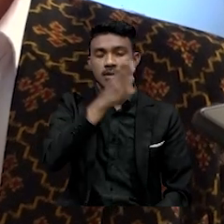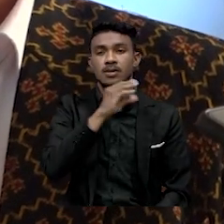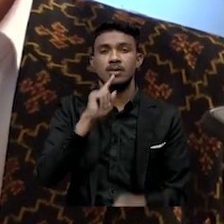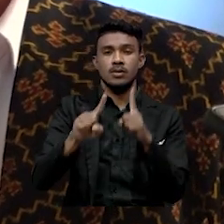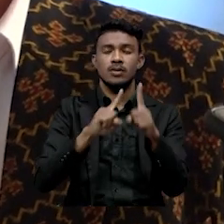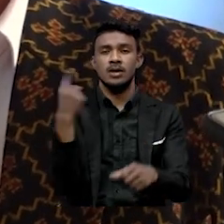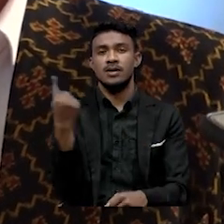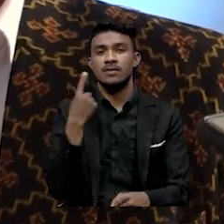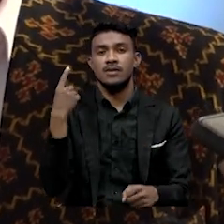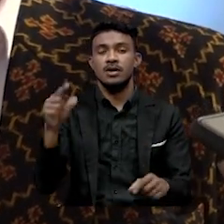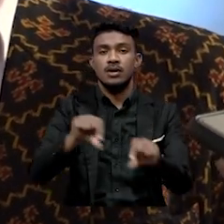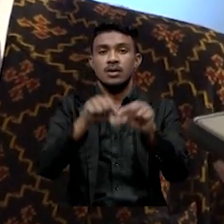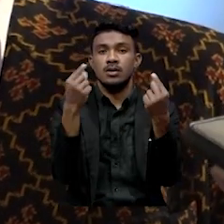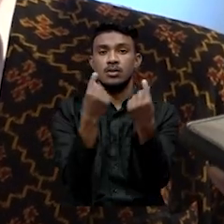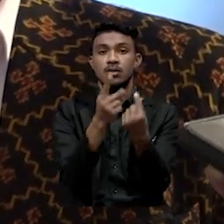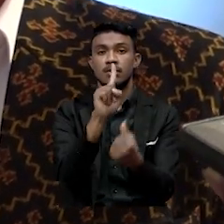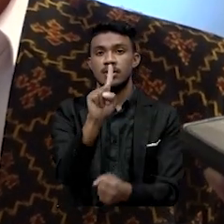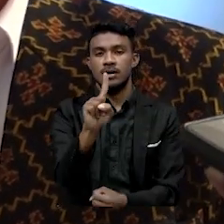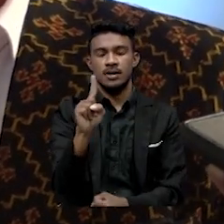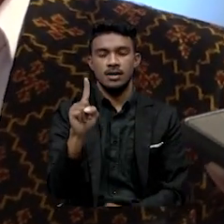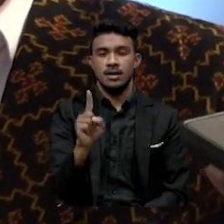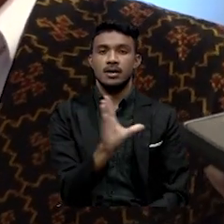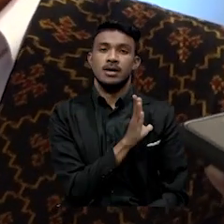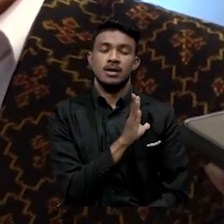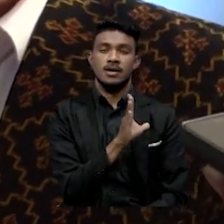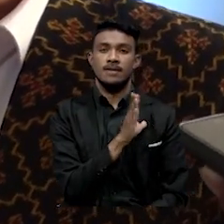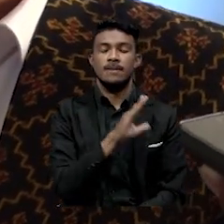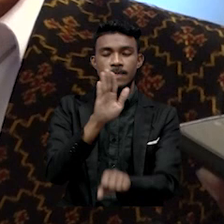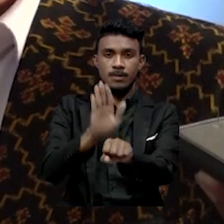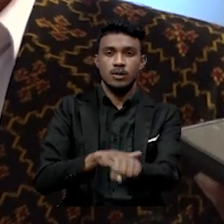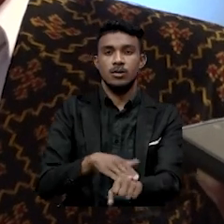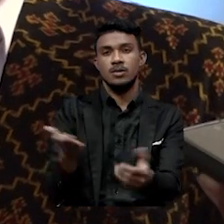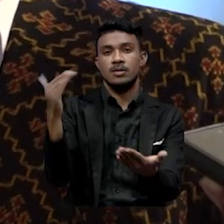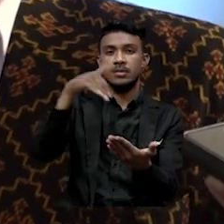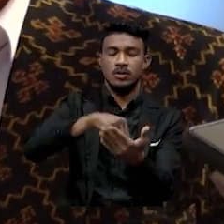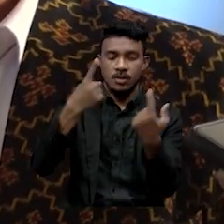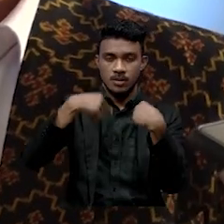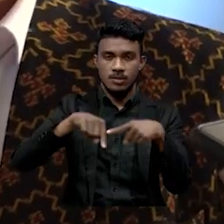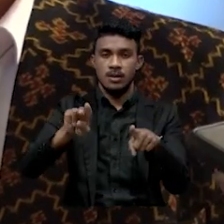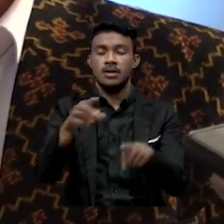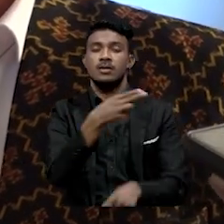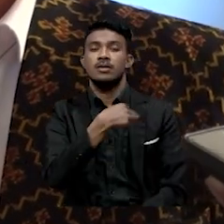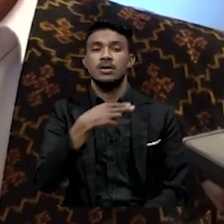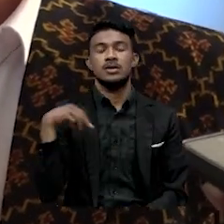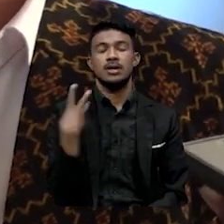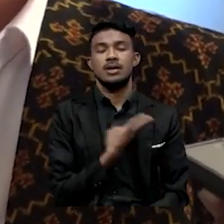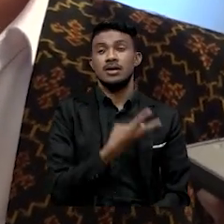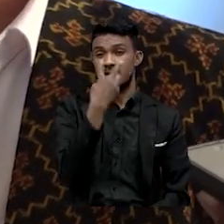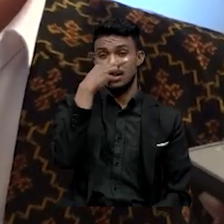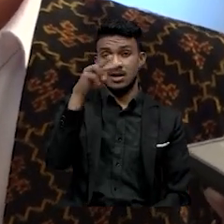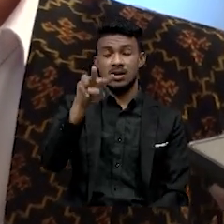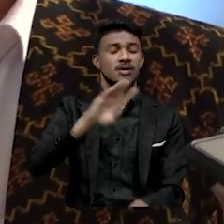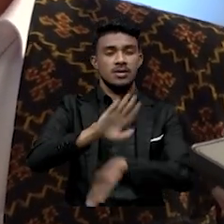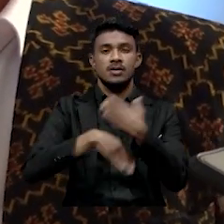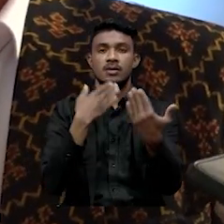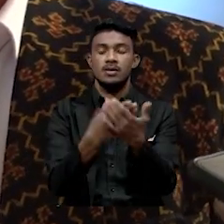terus di dalam satu grup ya terus nanti kita undang kembali ke ke Kupang dan sambil kita lihat kita akan lihat semua